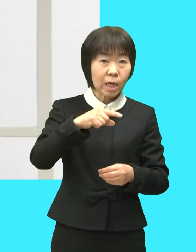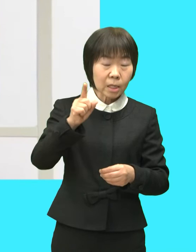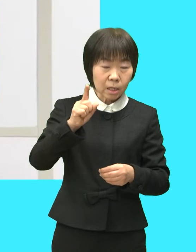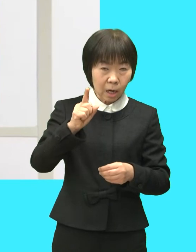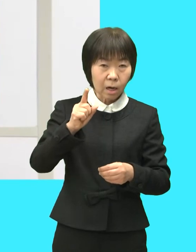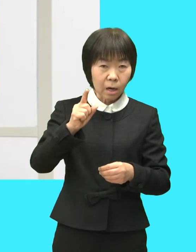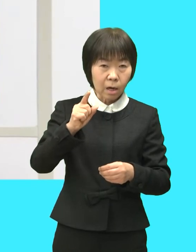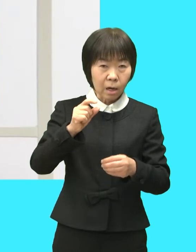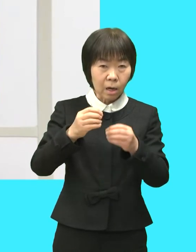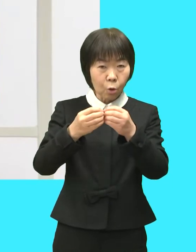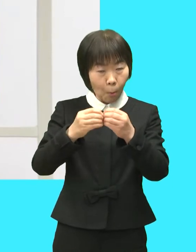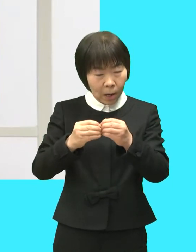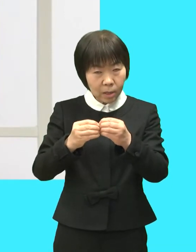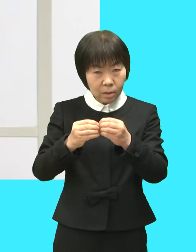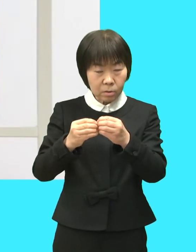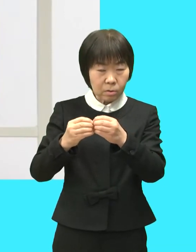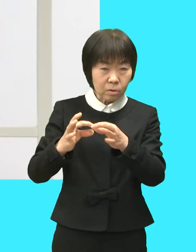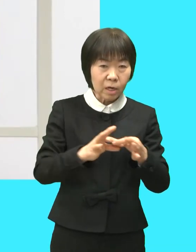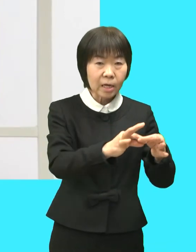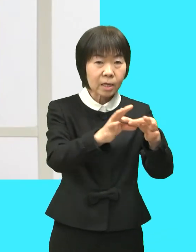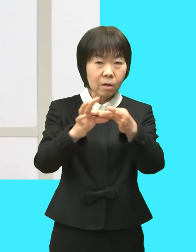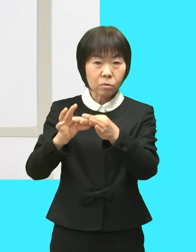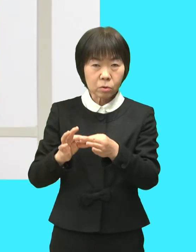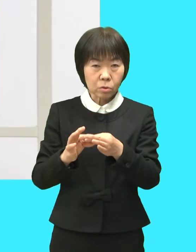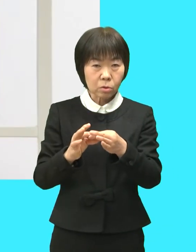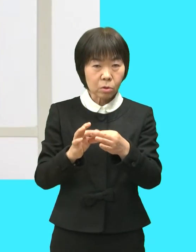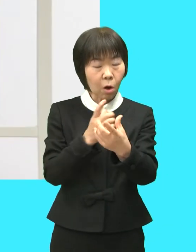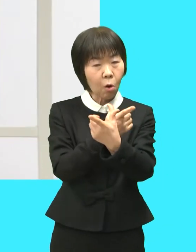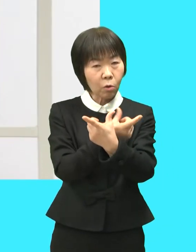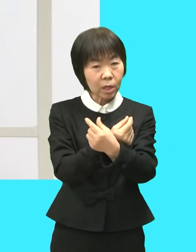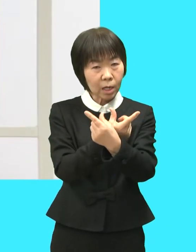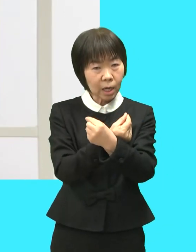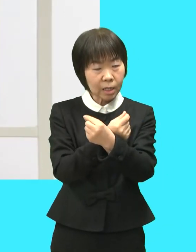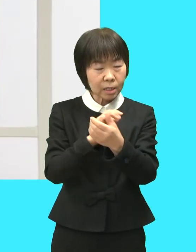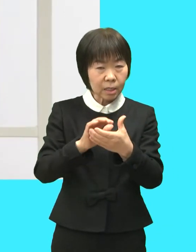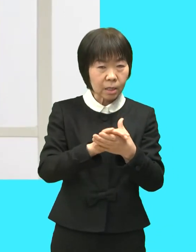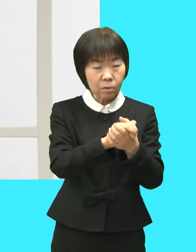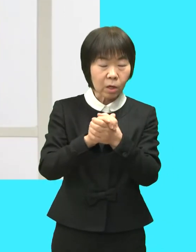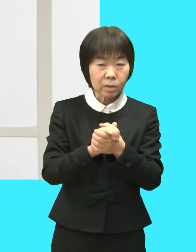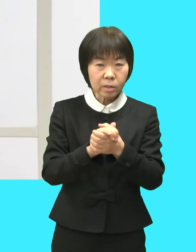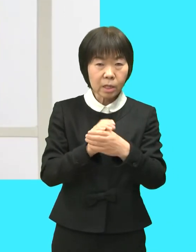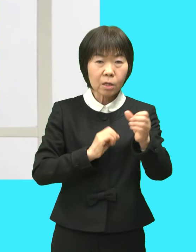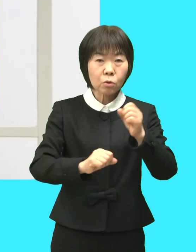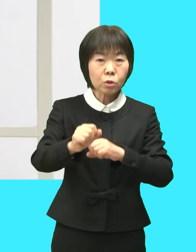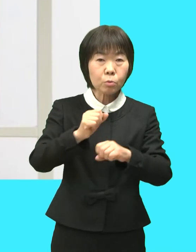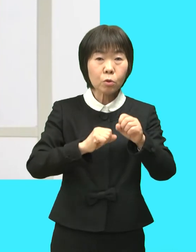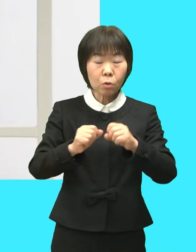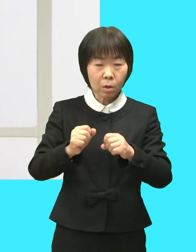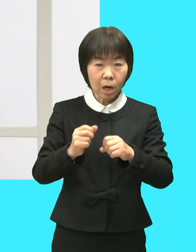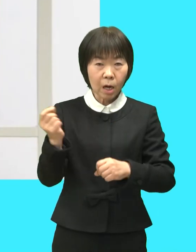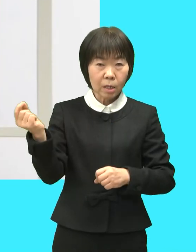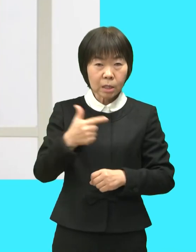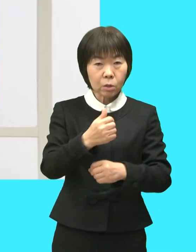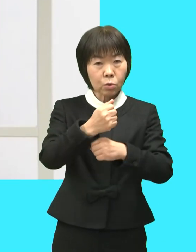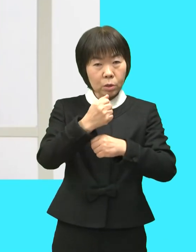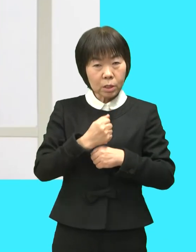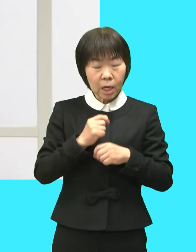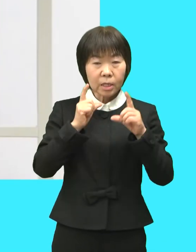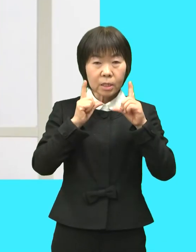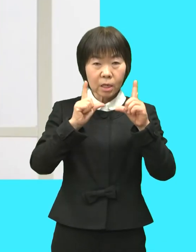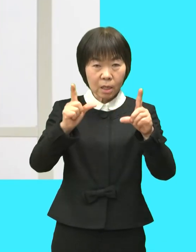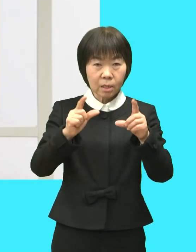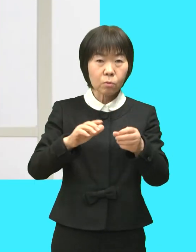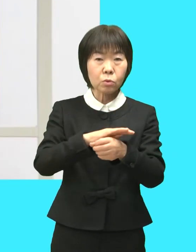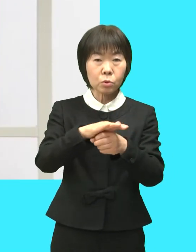が綿密に連携をする、お互いに呼吸を合わせながら取り組むことが緊急事態宣言にとっても